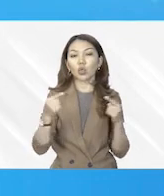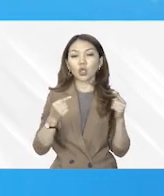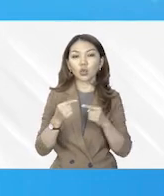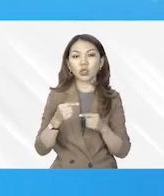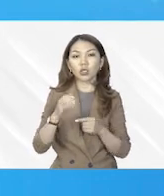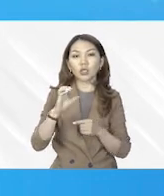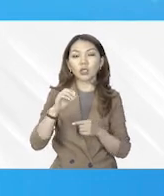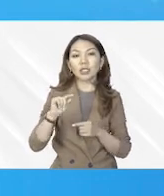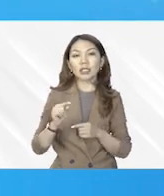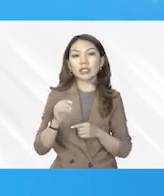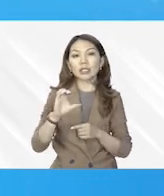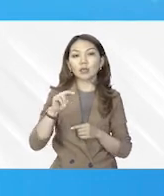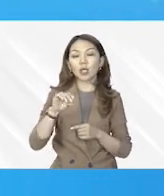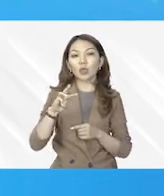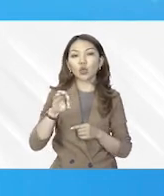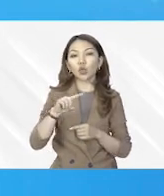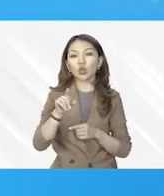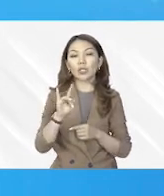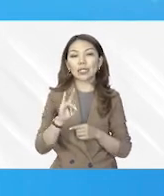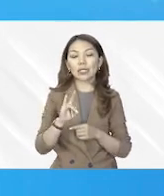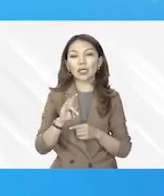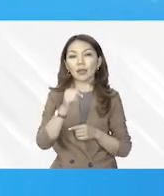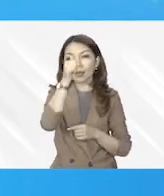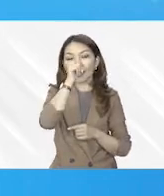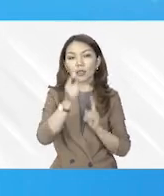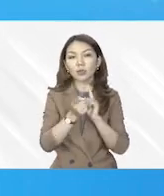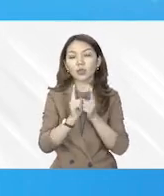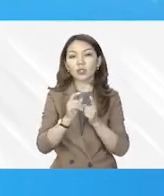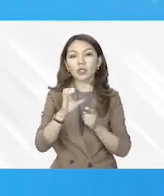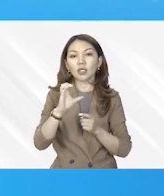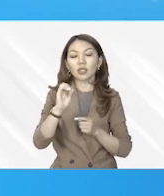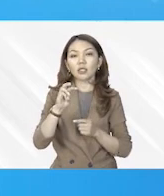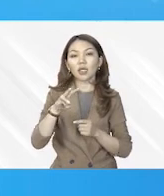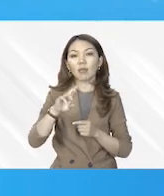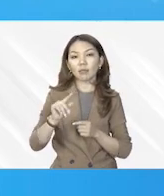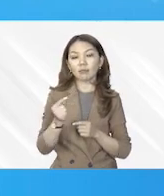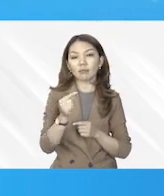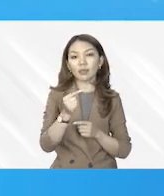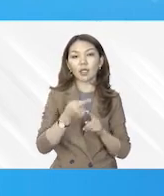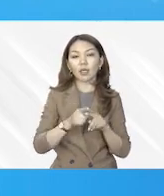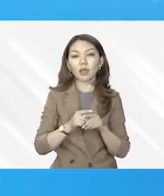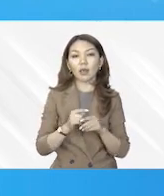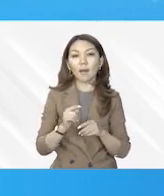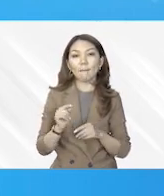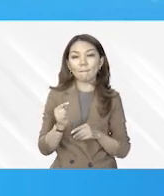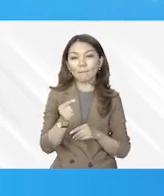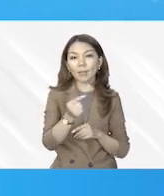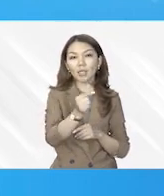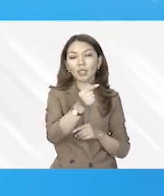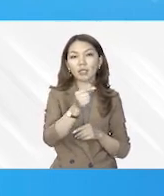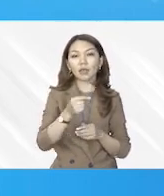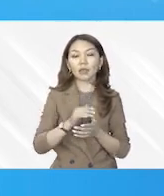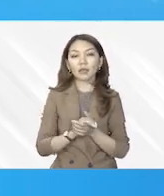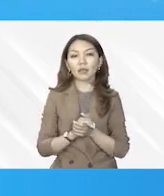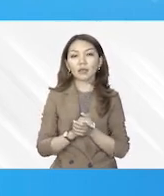Сперматозоиды, от греческого сперма – семя, это небольшие подвижные клетки, состоящие